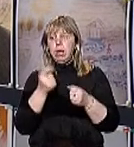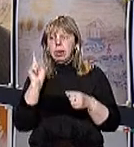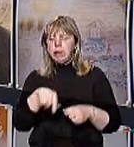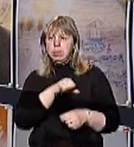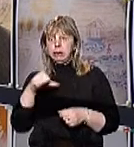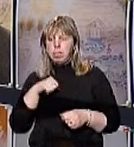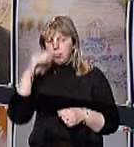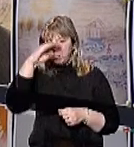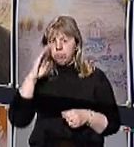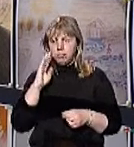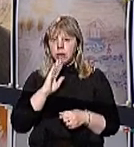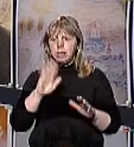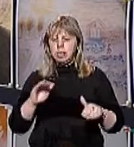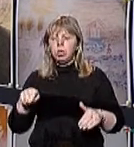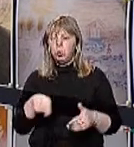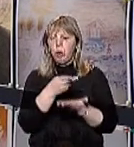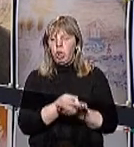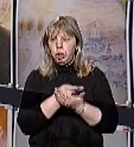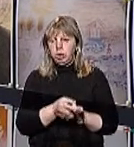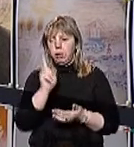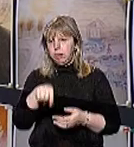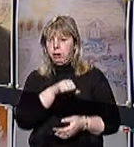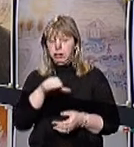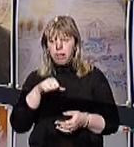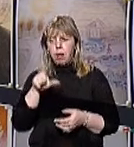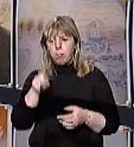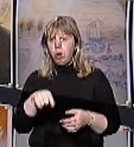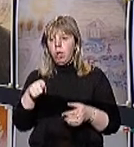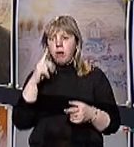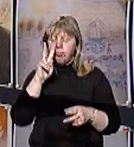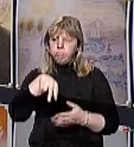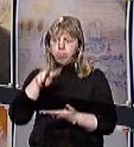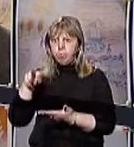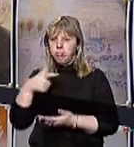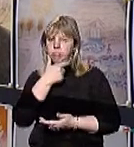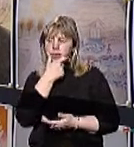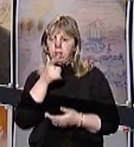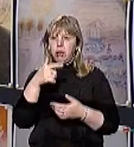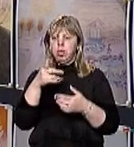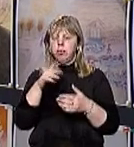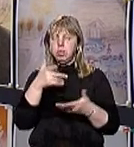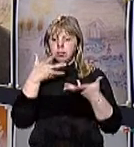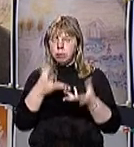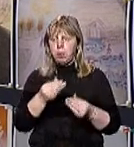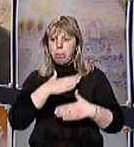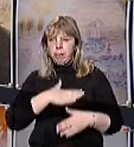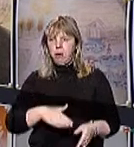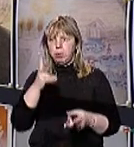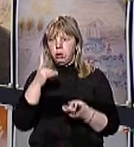само батьки і дітки, які тут лежать, вони так само розглядають і їх надихає то